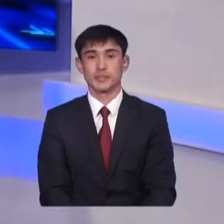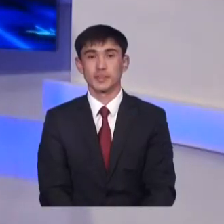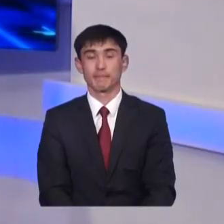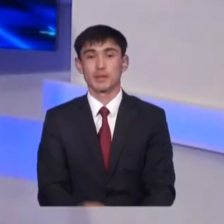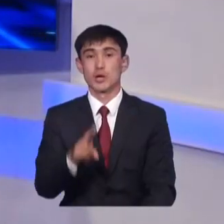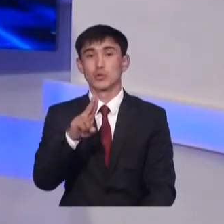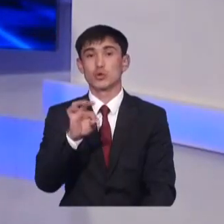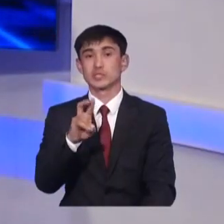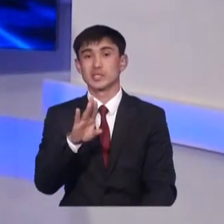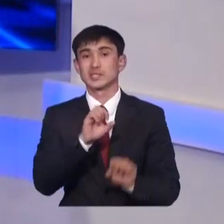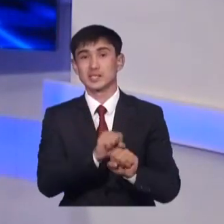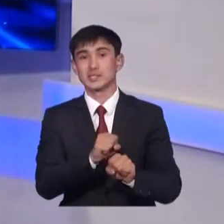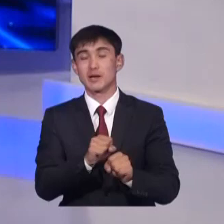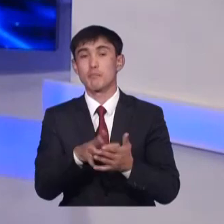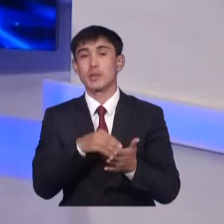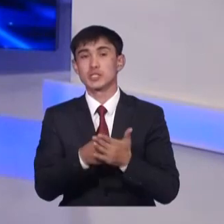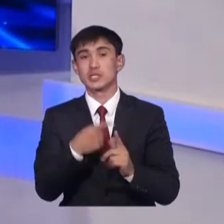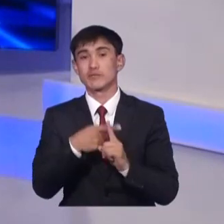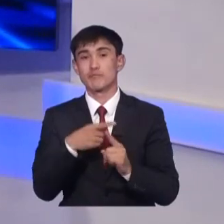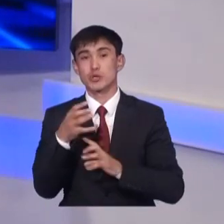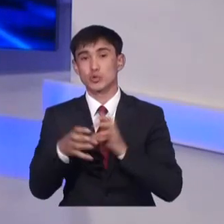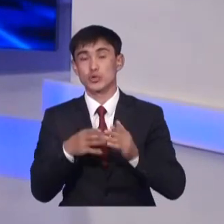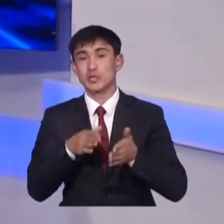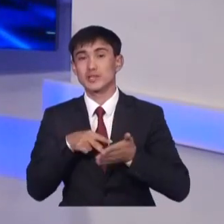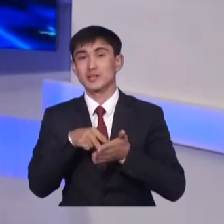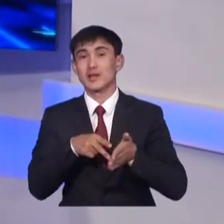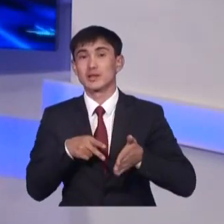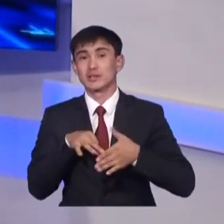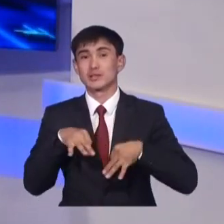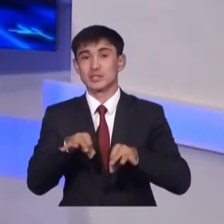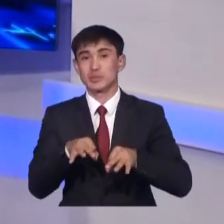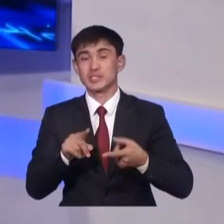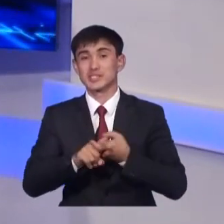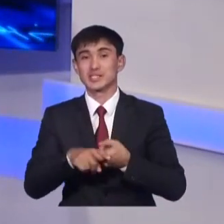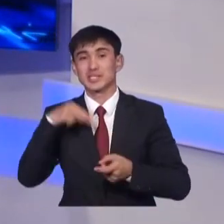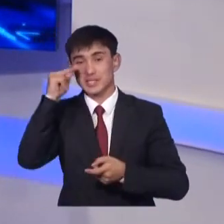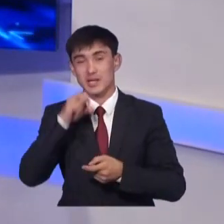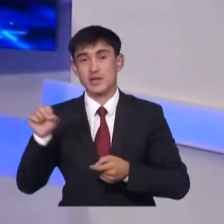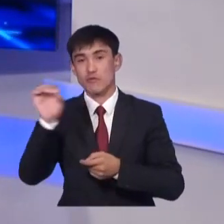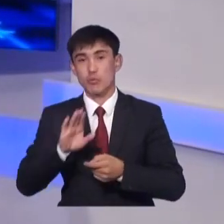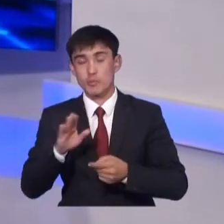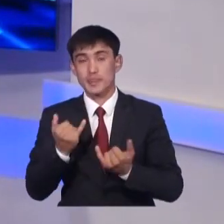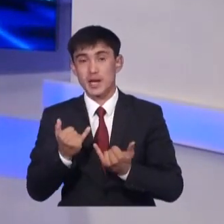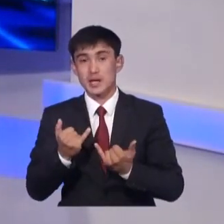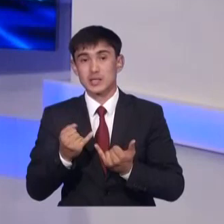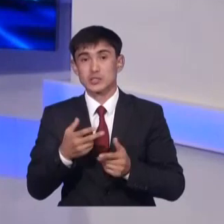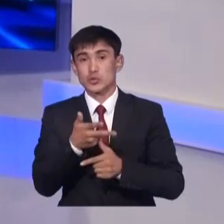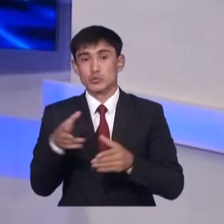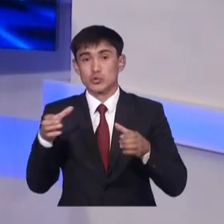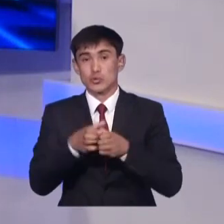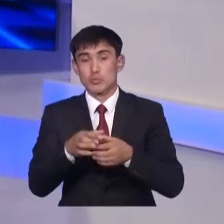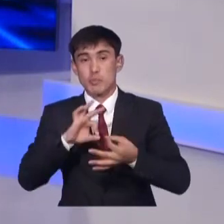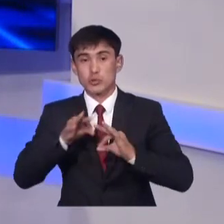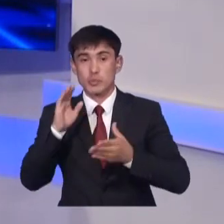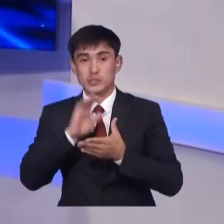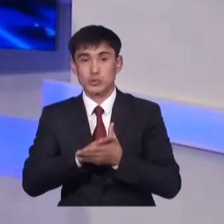Станция «Достык» занимает ключевое положение в международной транспортной сети, связывающей Китай и Европу. Накануне наша съемочная группа